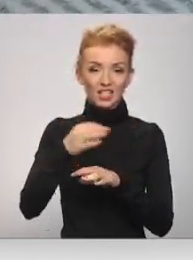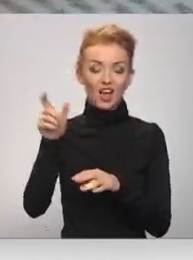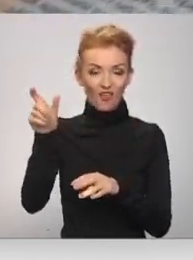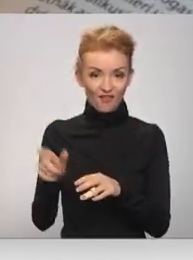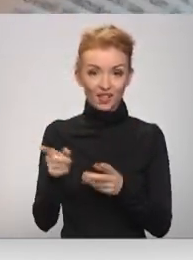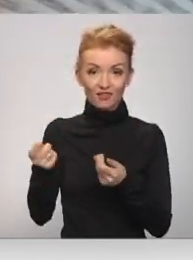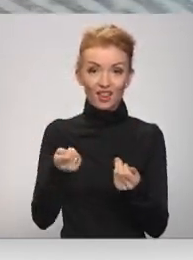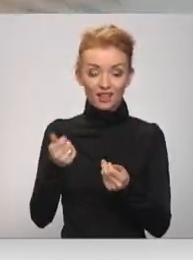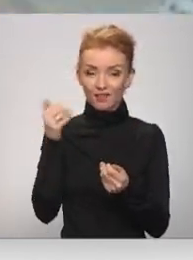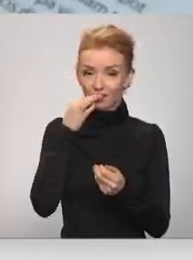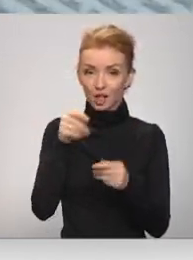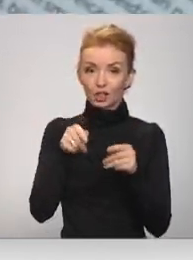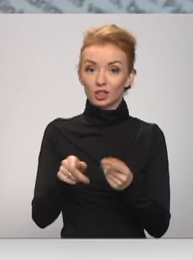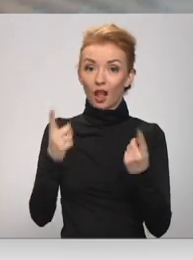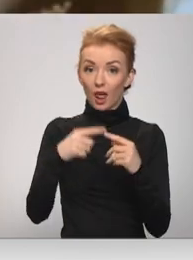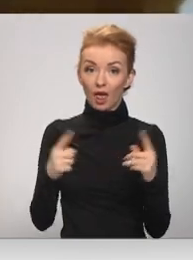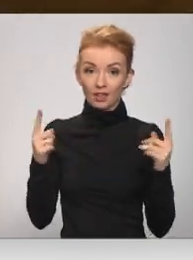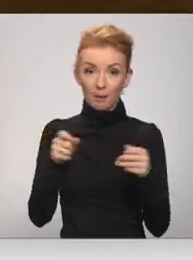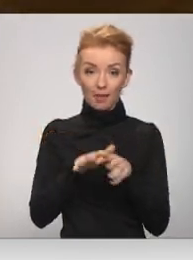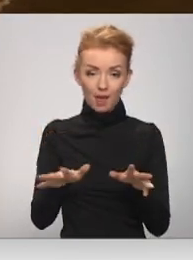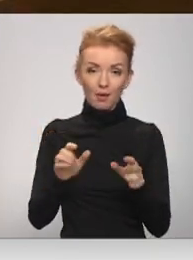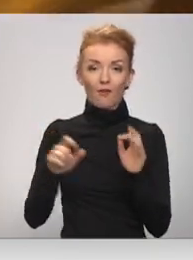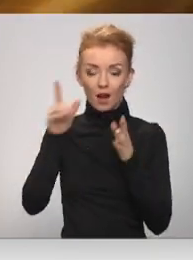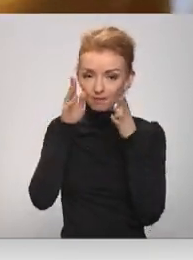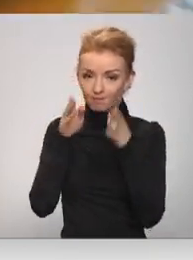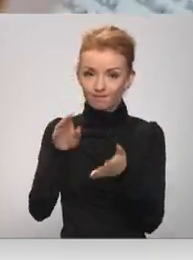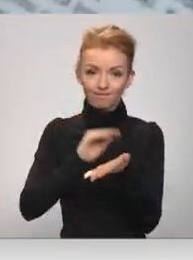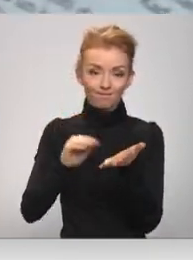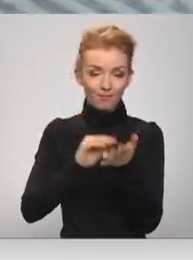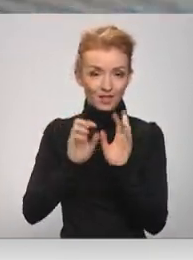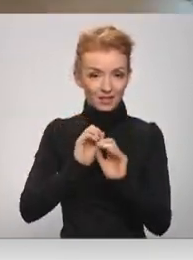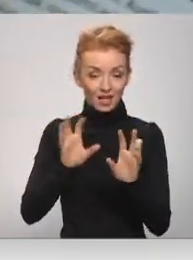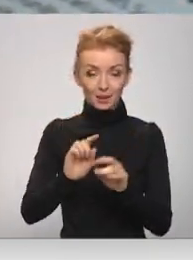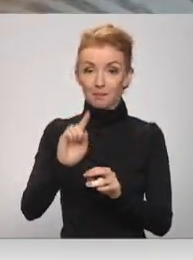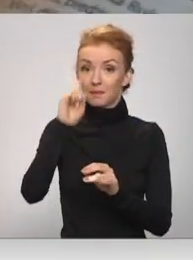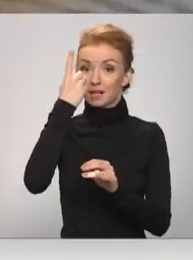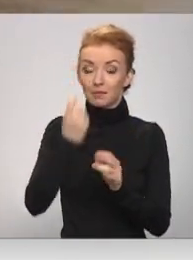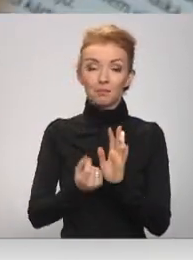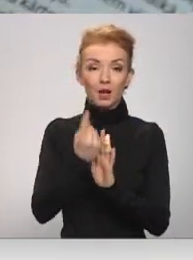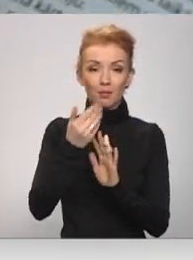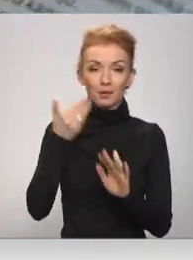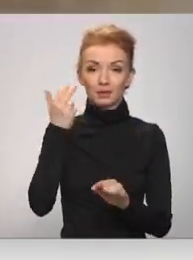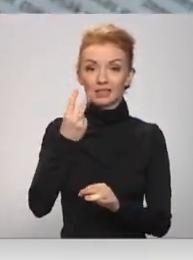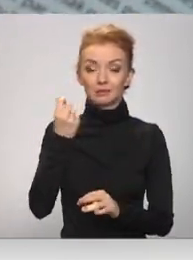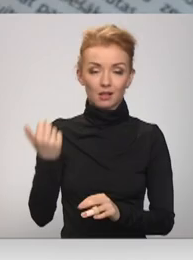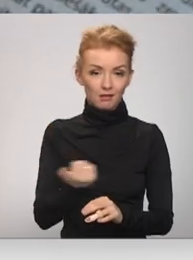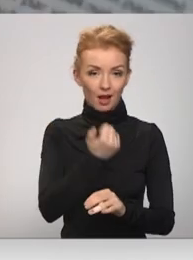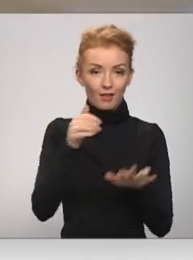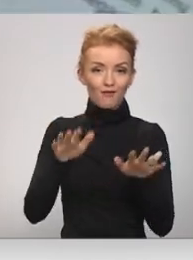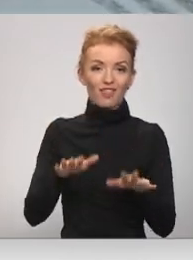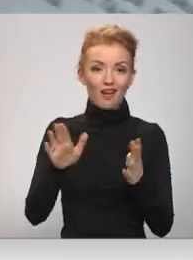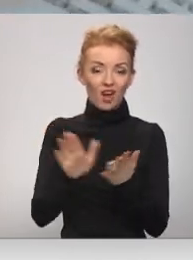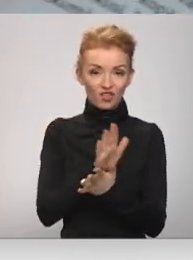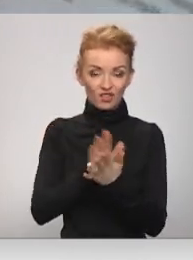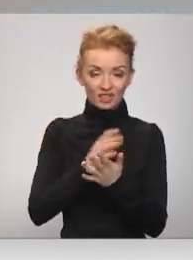ka šis dīkstāves laiks ļāvis vairāk pievērsties stāstu rakstīšanai. Pirmie stāsti parādējušies pirms kādiem 13 gadiem vietējā